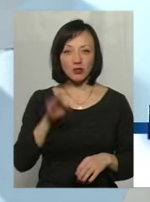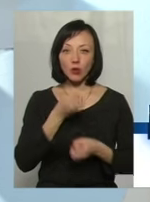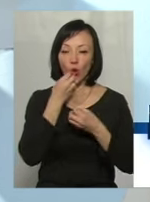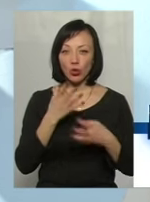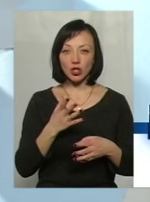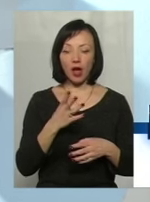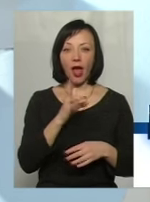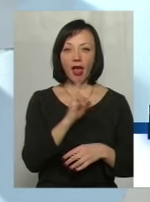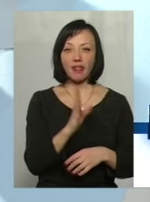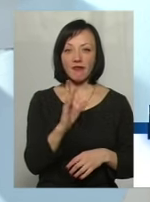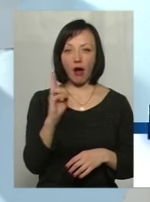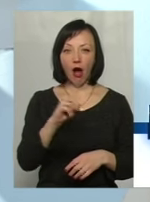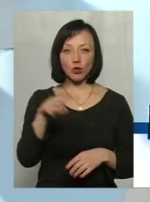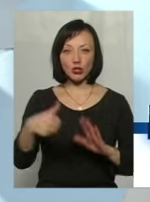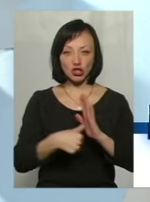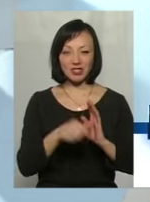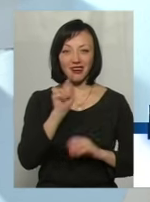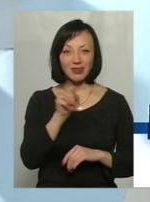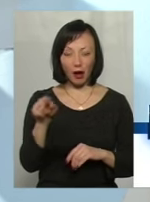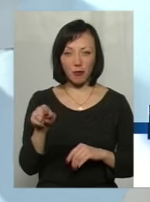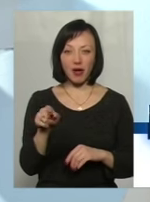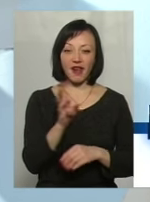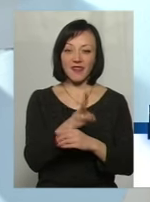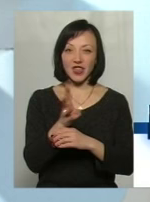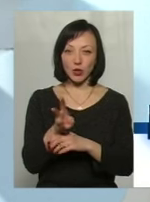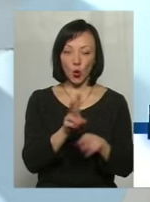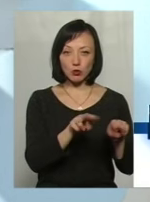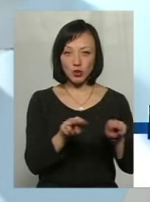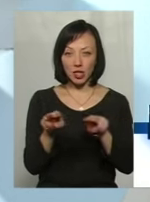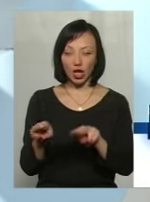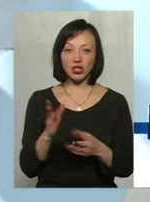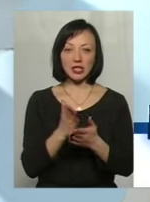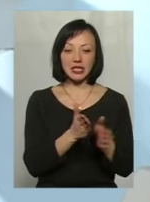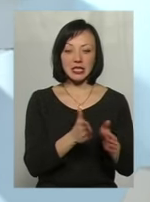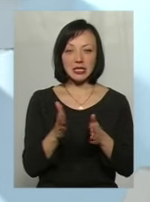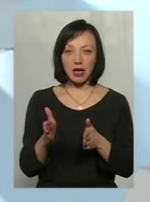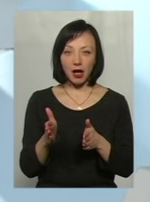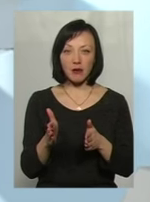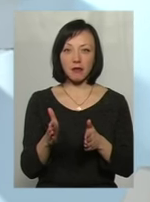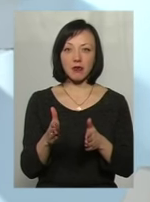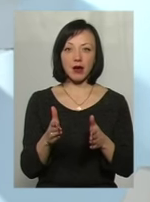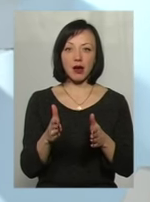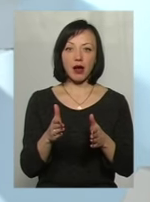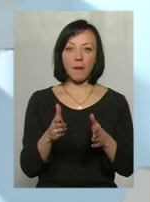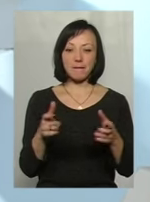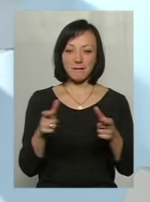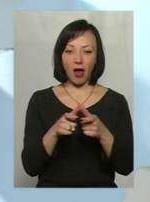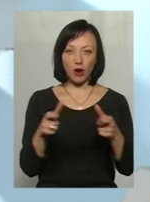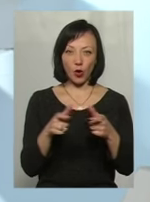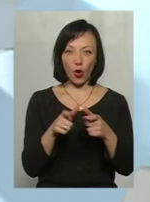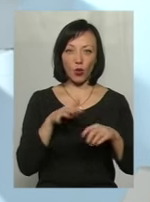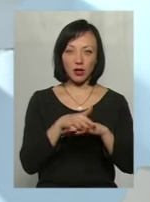6, де там не тільки власне відеоспостереження, там і система безготівкового розрахунку діє, тобто дуже